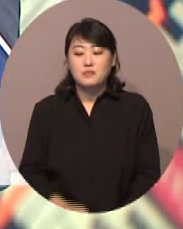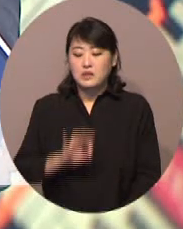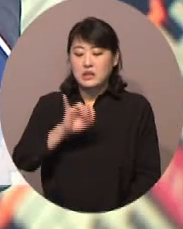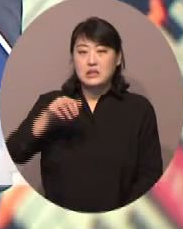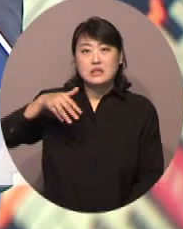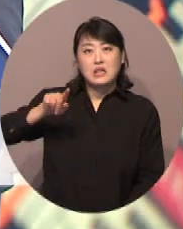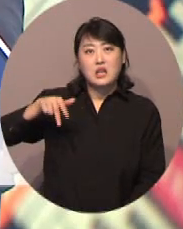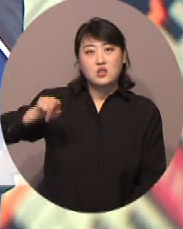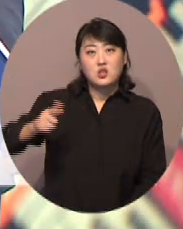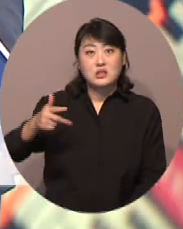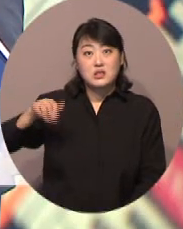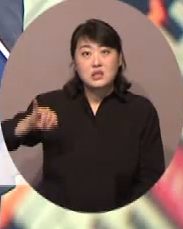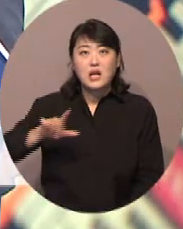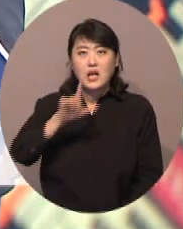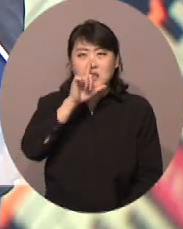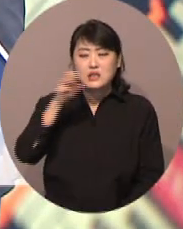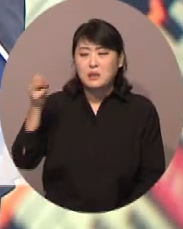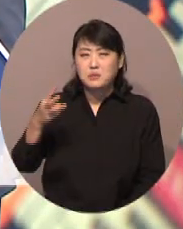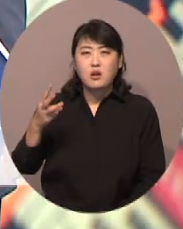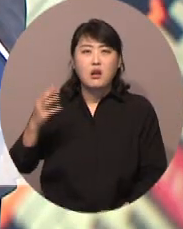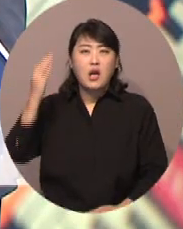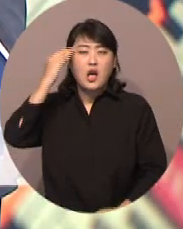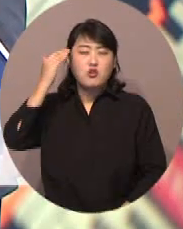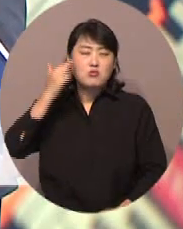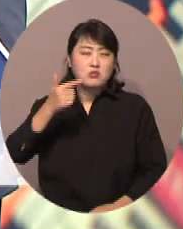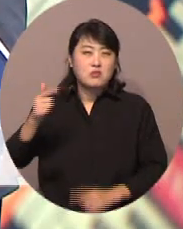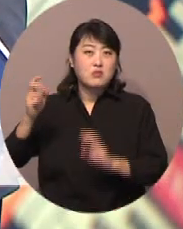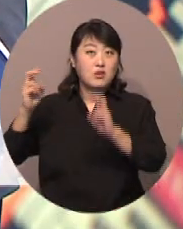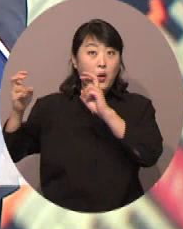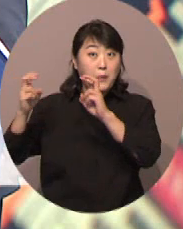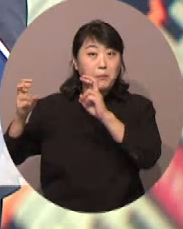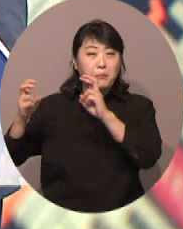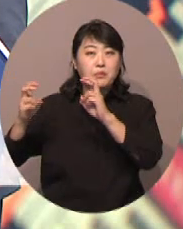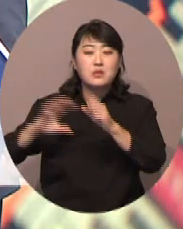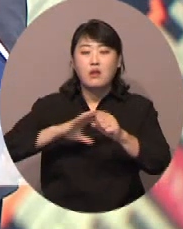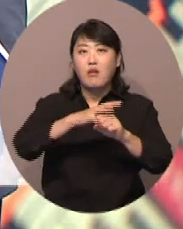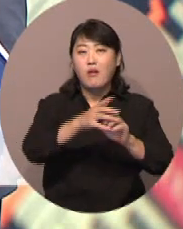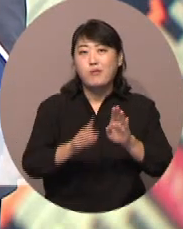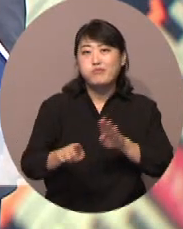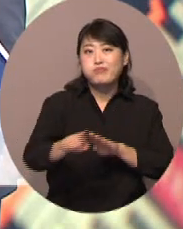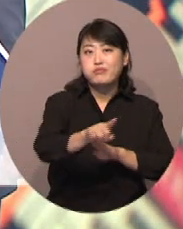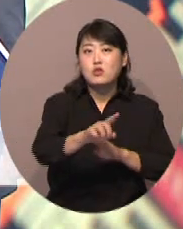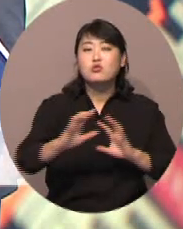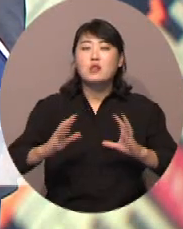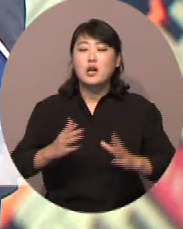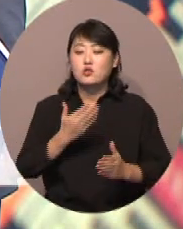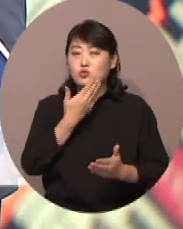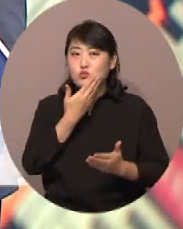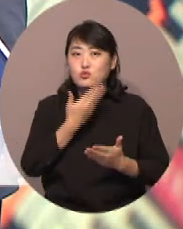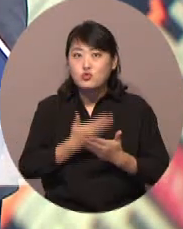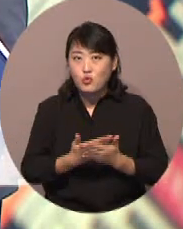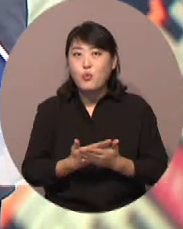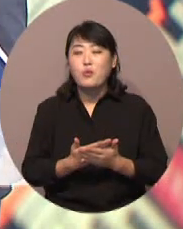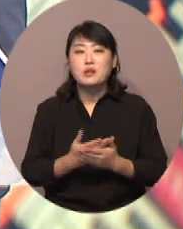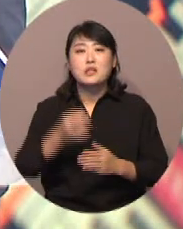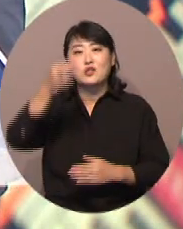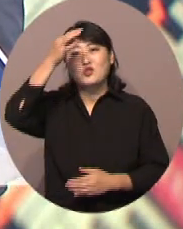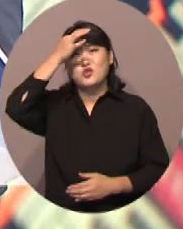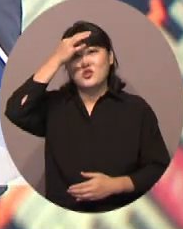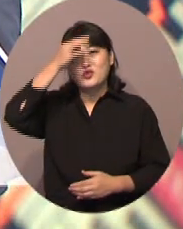2차전지는 LG 삼성 등 국내 기업이 세계 시장에서 두각을 나타내는 국가 주력 기술 가운데